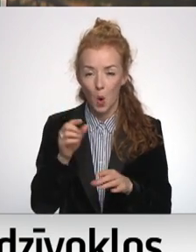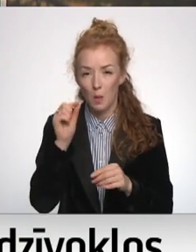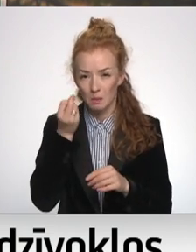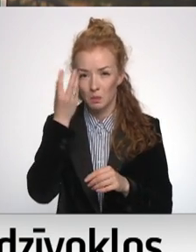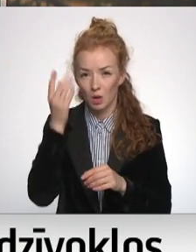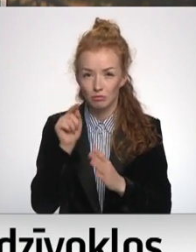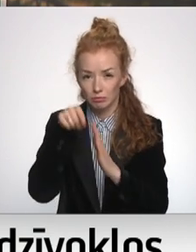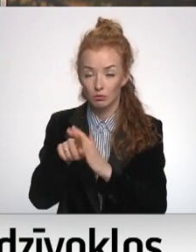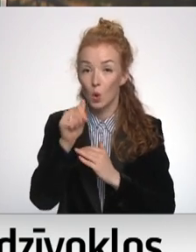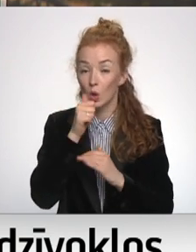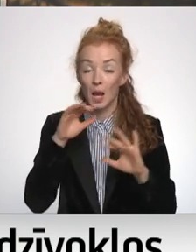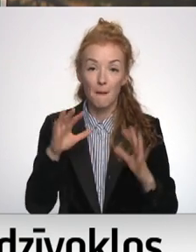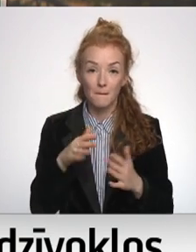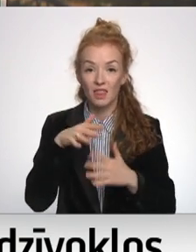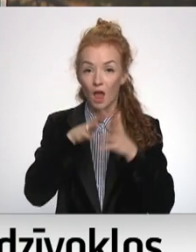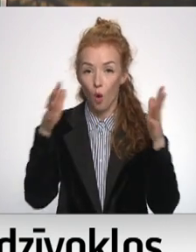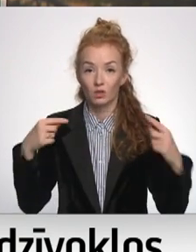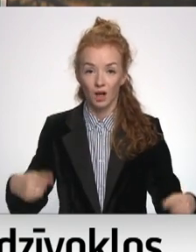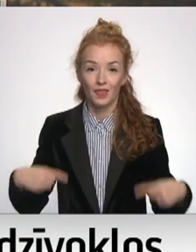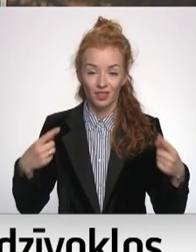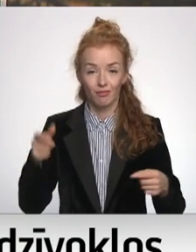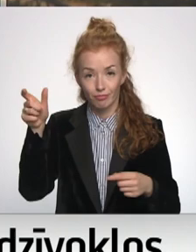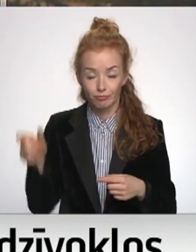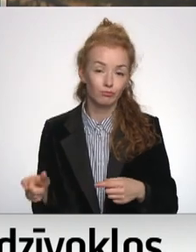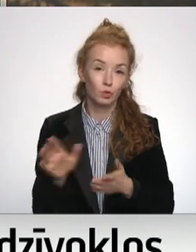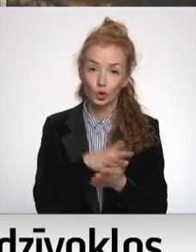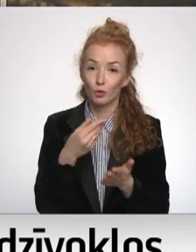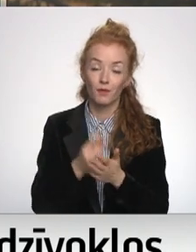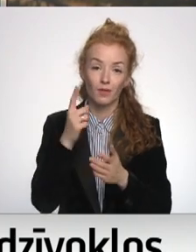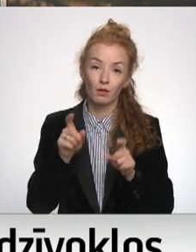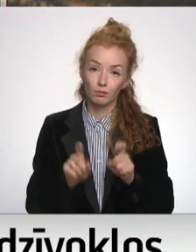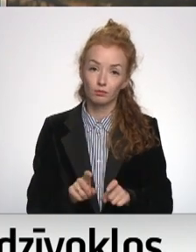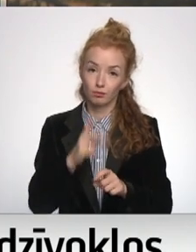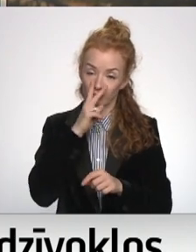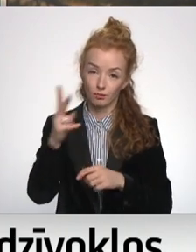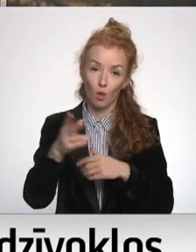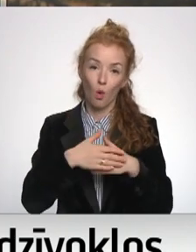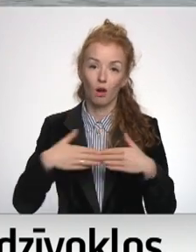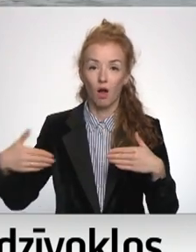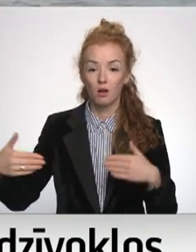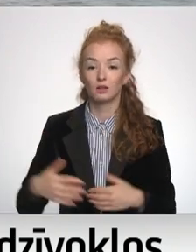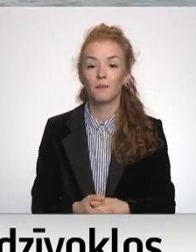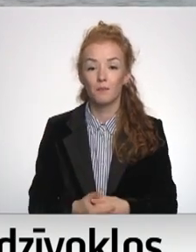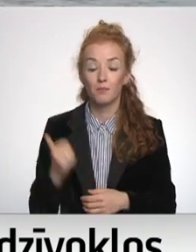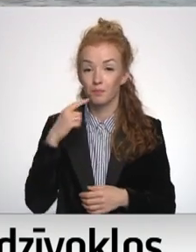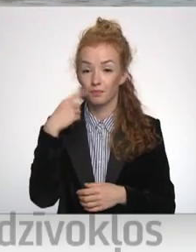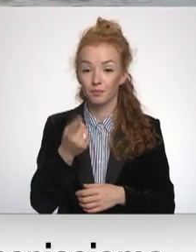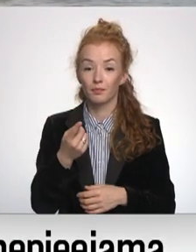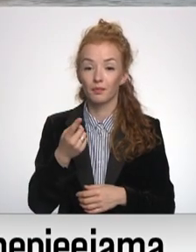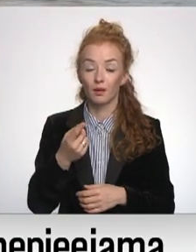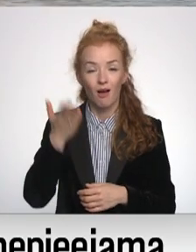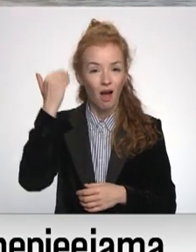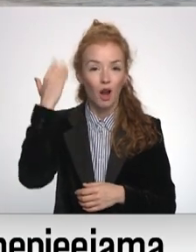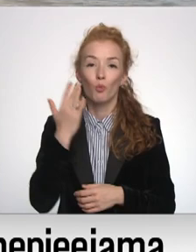nokļūt ūdenī, bet daudz ratiņkrēslos sēdošie joprojām tikai noskatās no krasta. Kādreiz